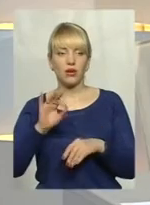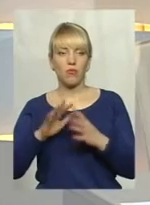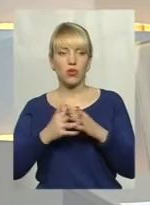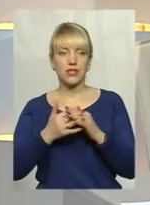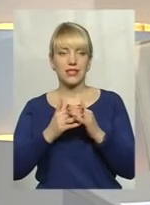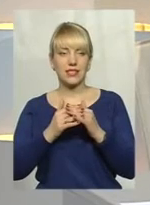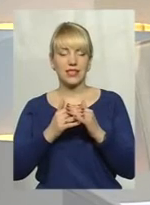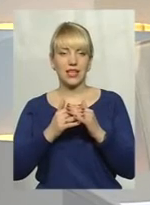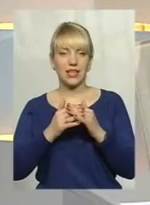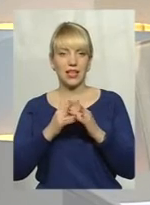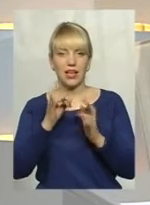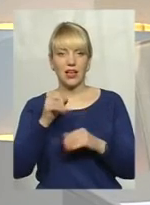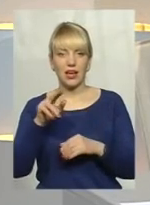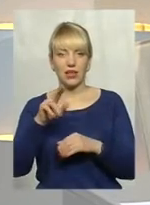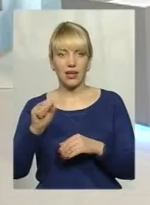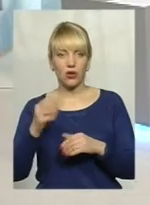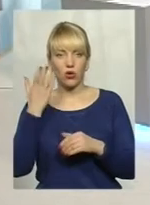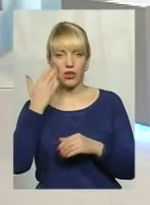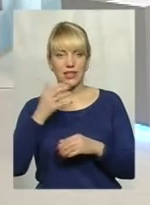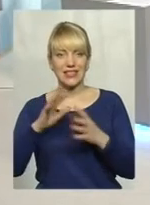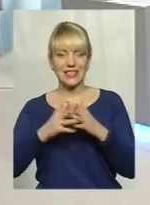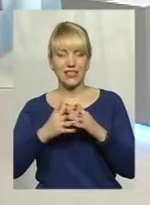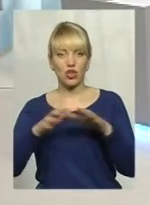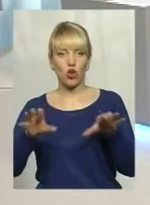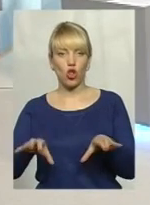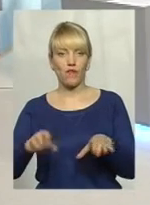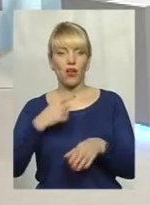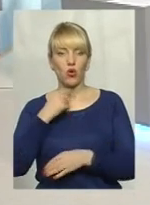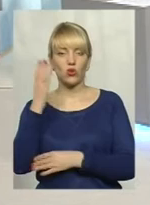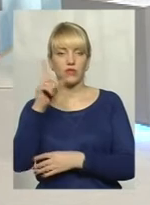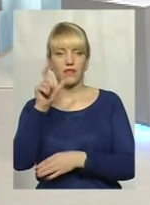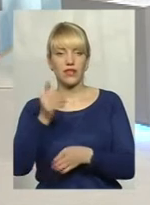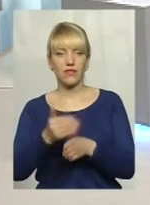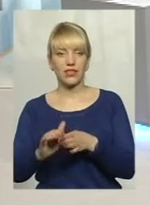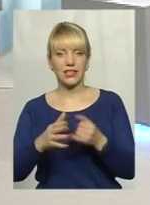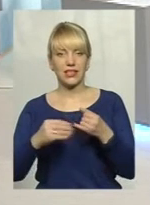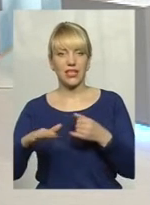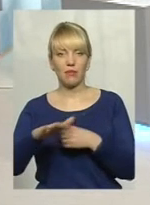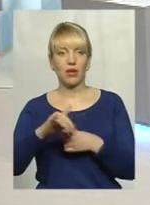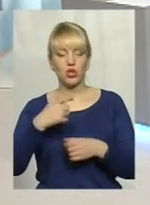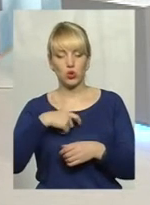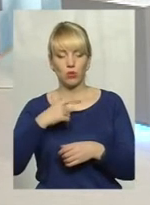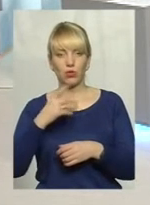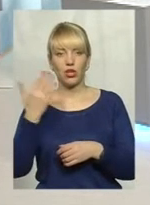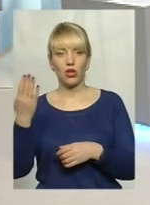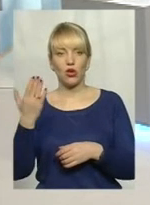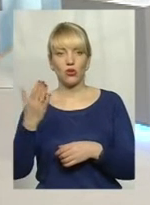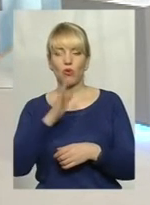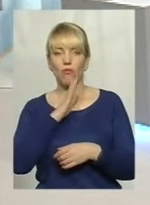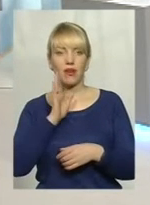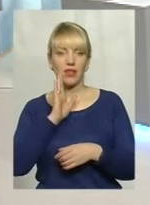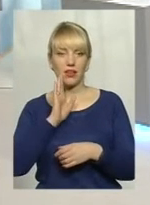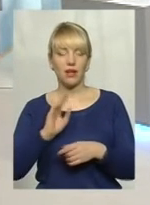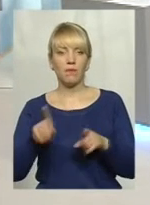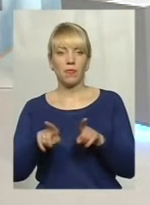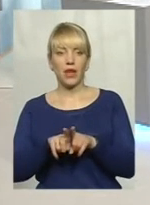сільській раді, коли сільський голова голосував за виділення земельної ділянки собі та його матері. І